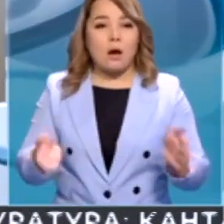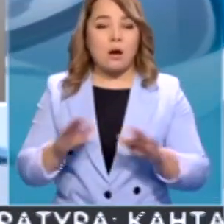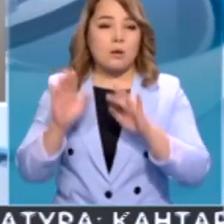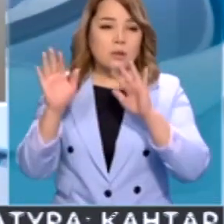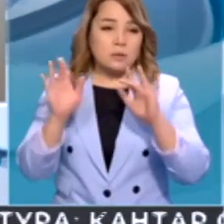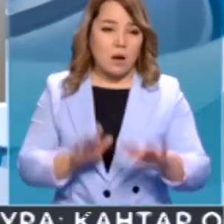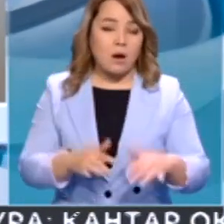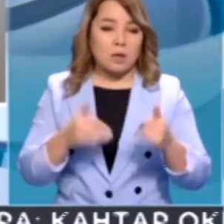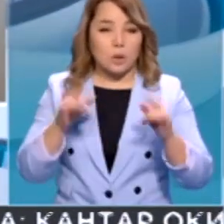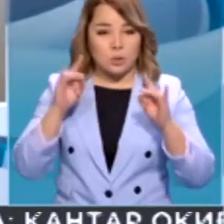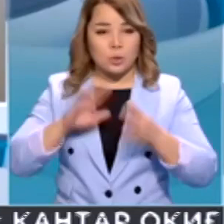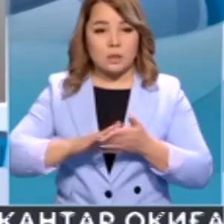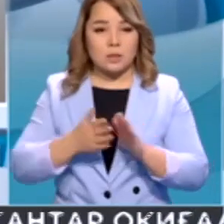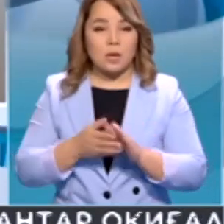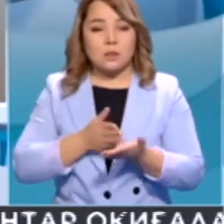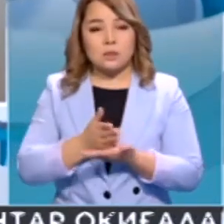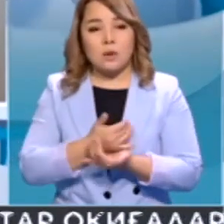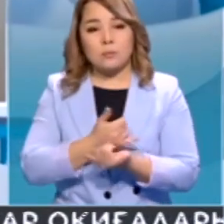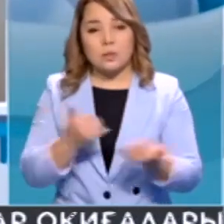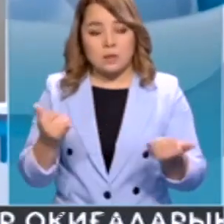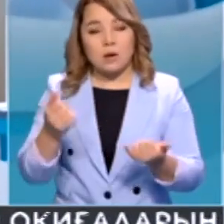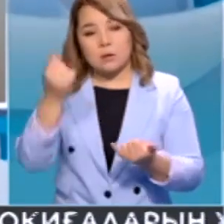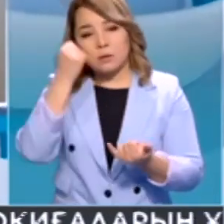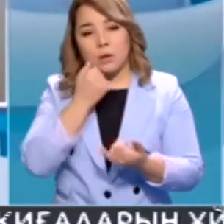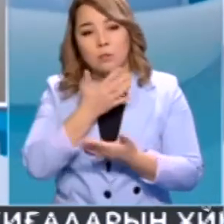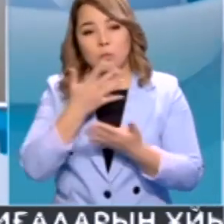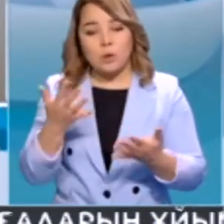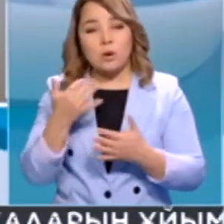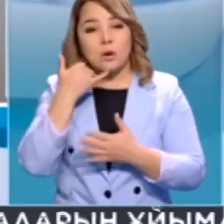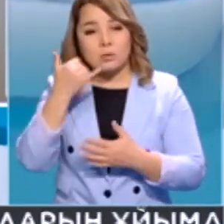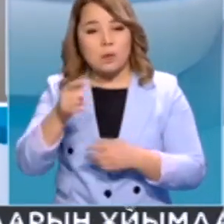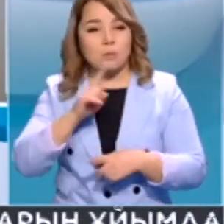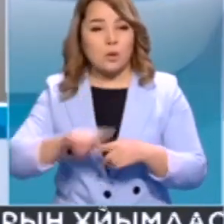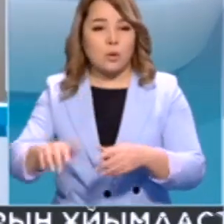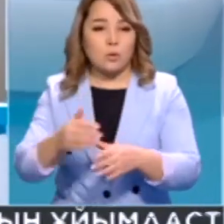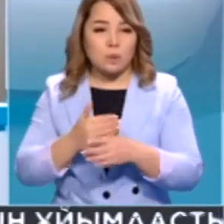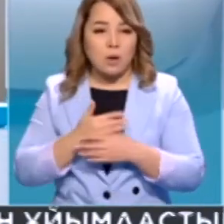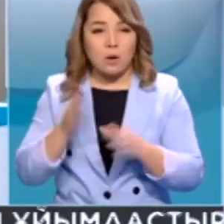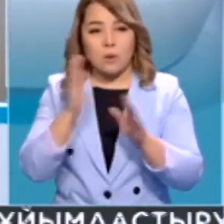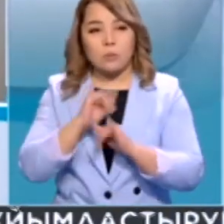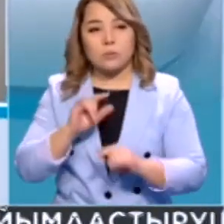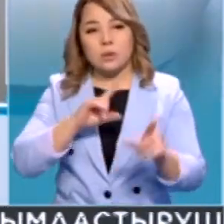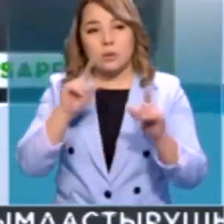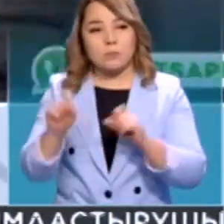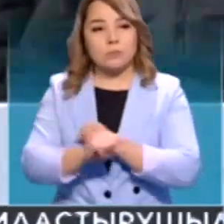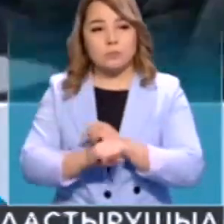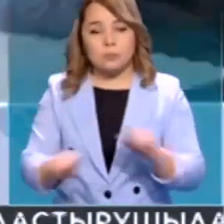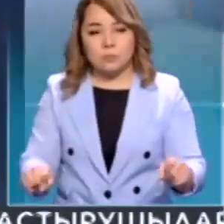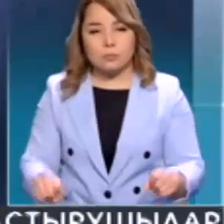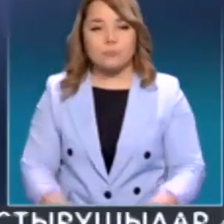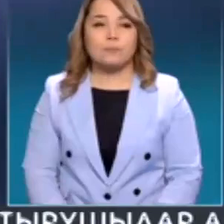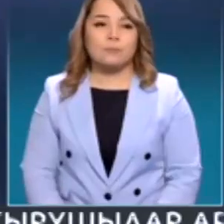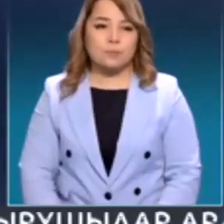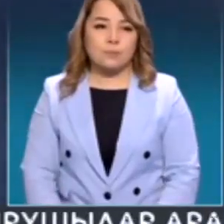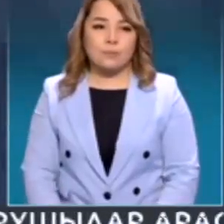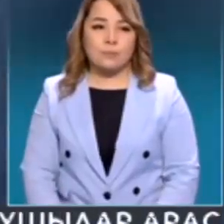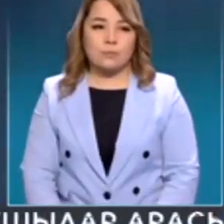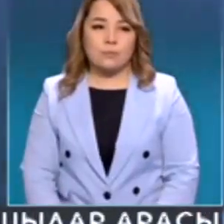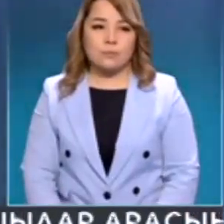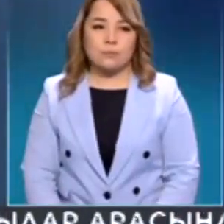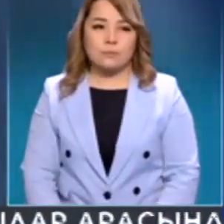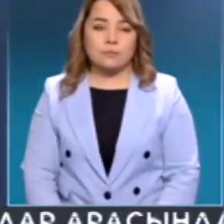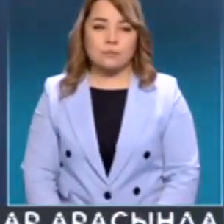Төтенше жағдай қызметкерлеріне рахмет. Хабарласып едік, олар бізге дереу көмектесті. Енді мұндай ауа райында тәуекел етпейтін болдым. Ала машинаға